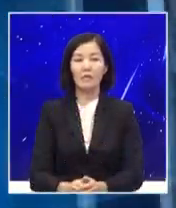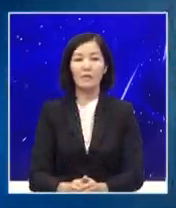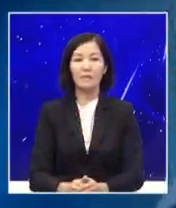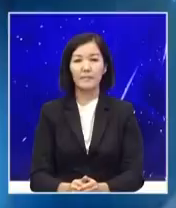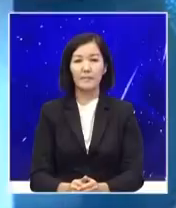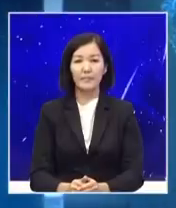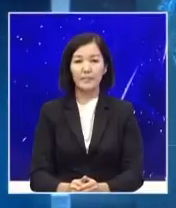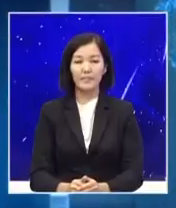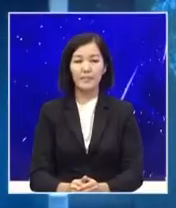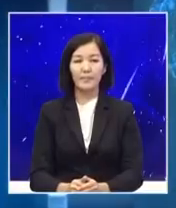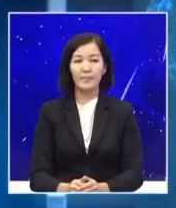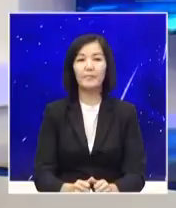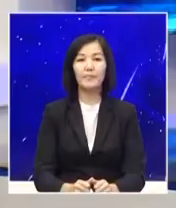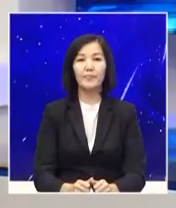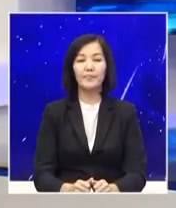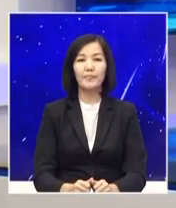Құрманбаев, Жетісу телеарнасы.